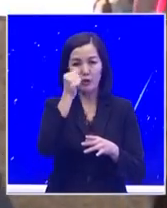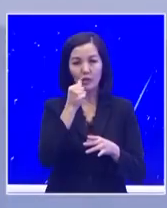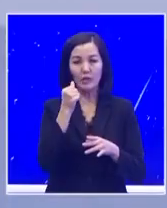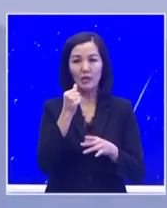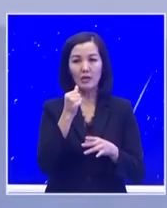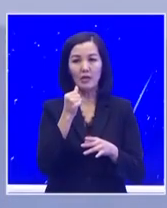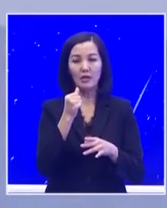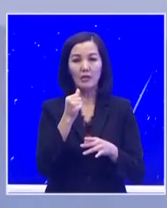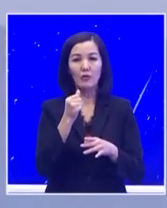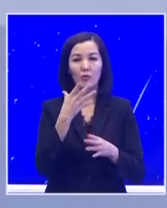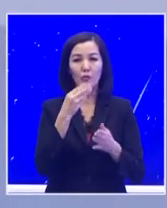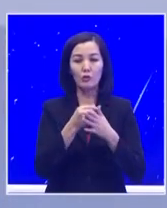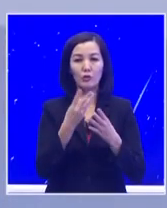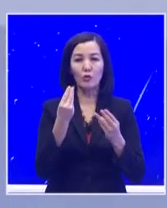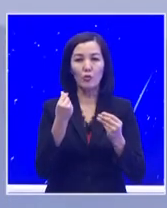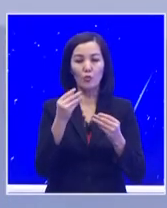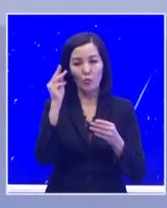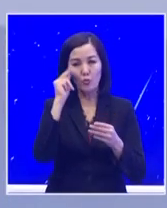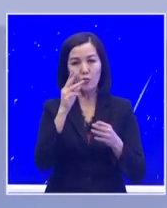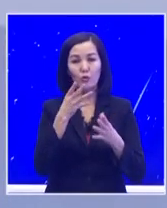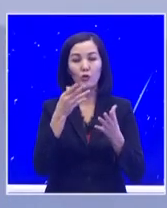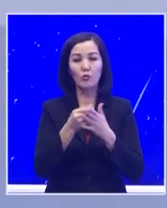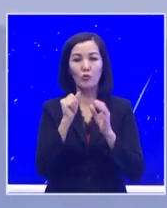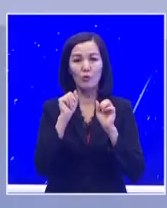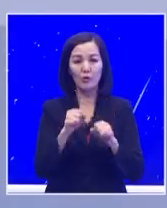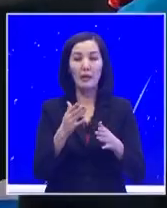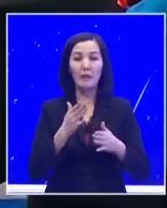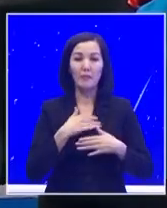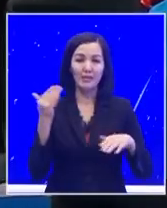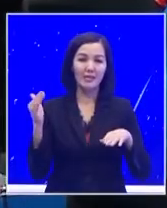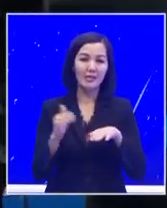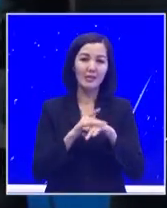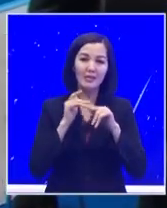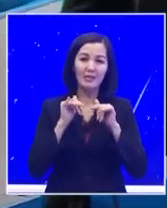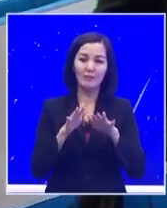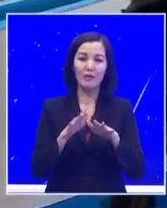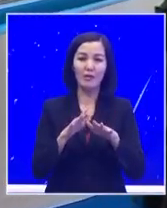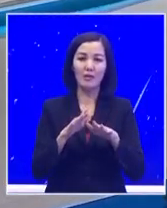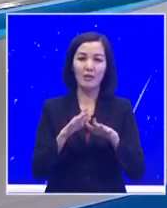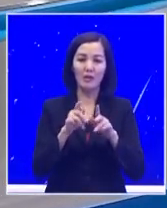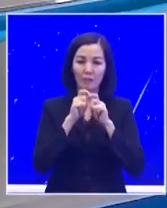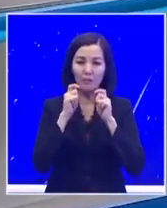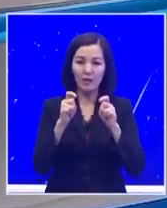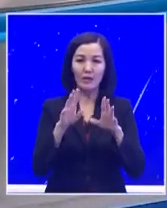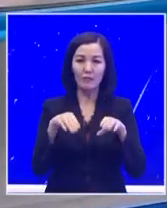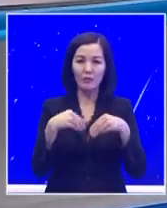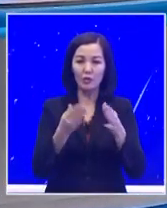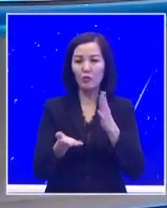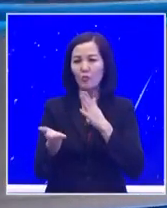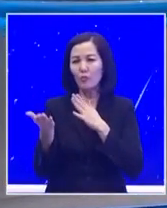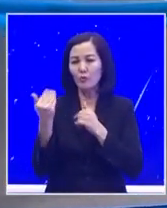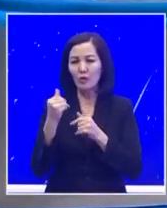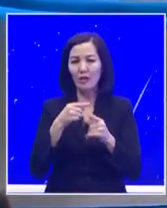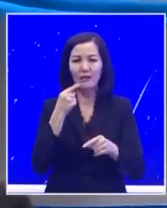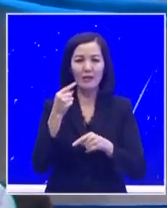алады. Біз игі іспен айналысу, адамдарға жақсылық жасау көне заманнан